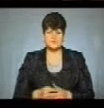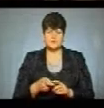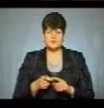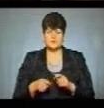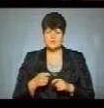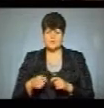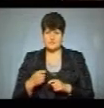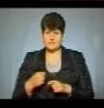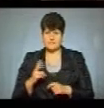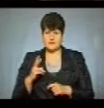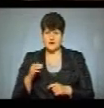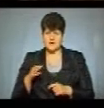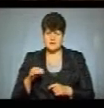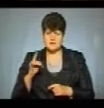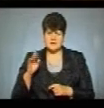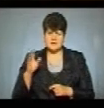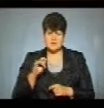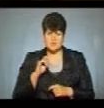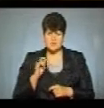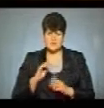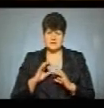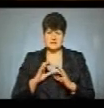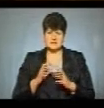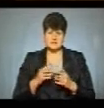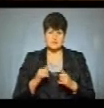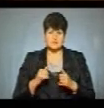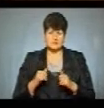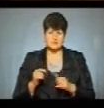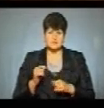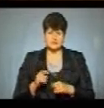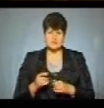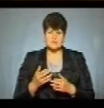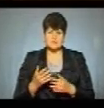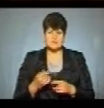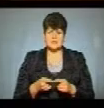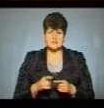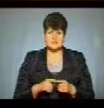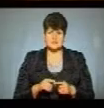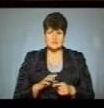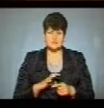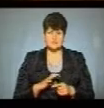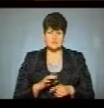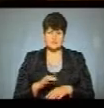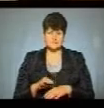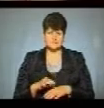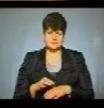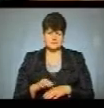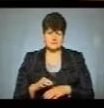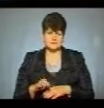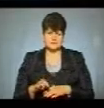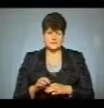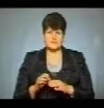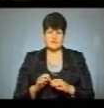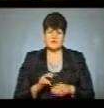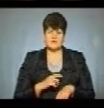знає вся Україна, і навіть весь світ дивується тому, наскільки це вбивство було жорстоке. І в світовій практиці